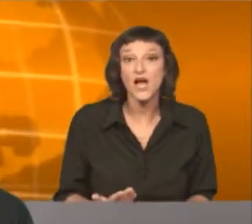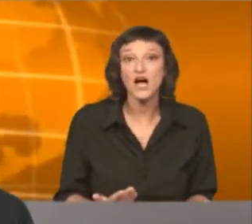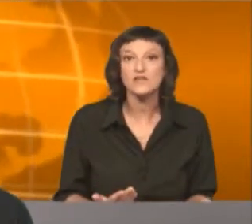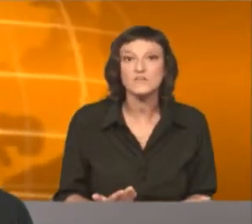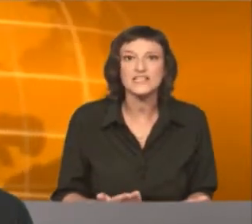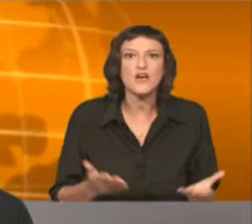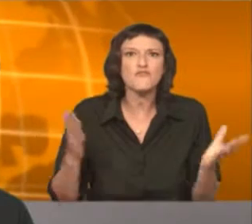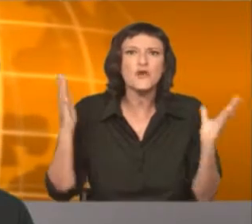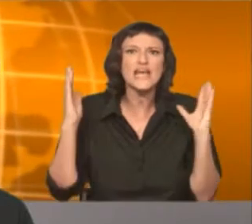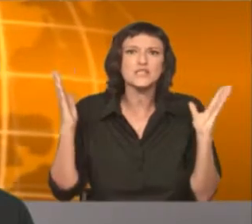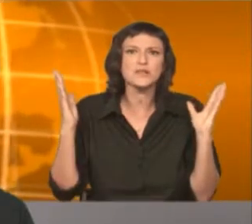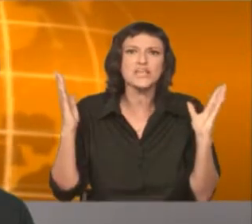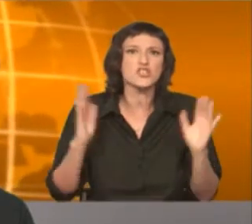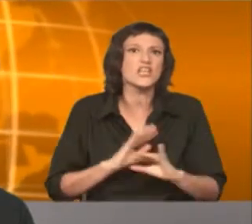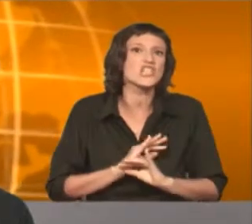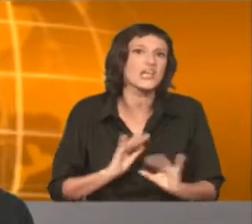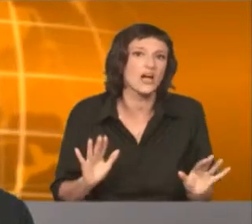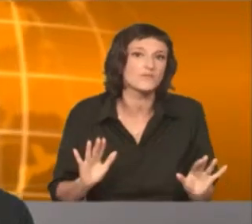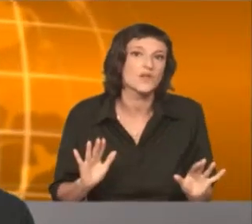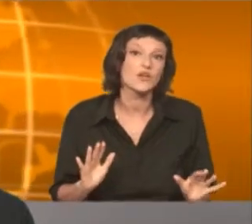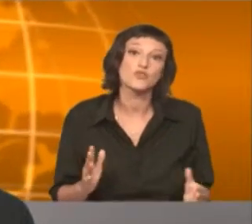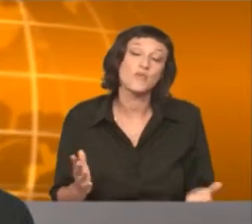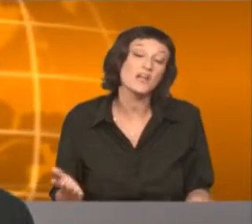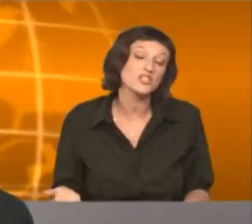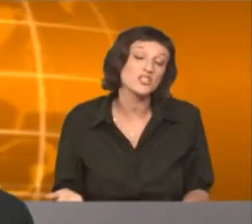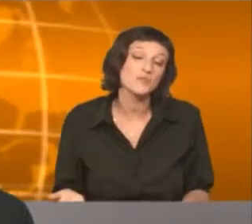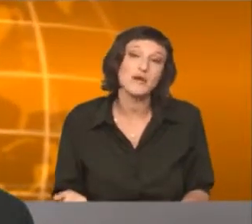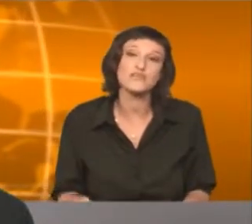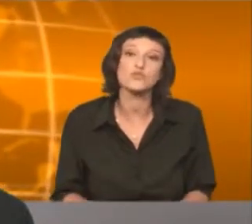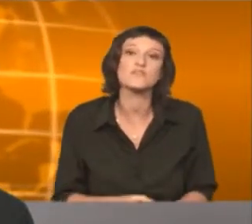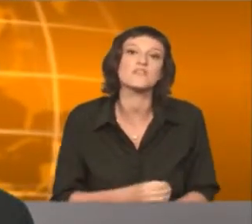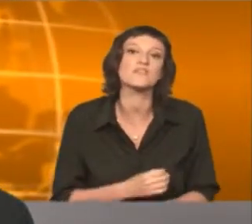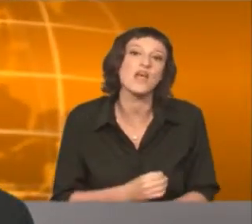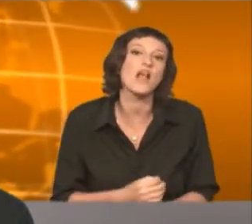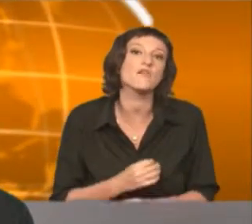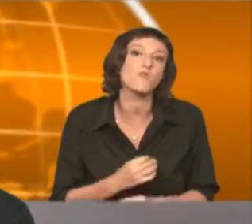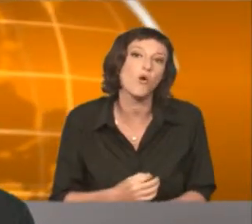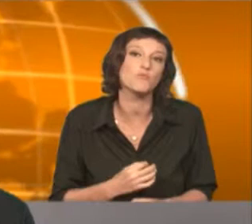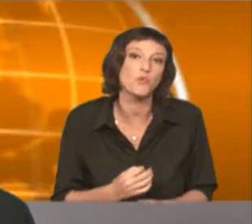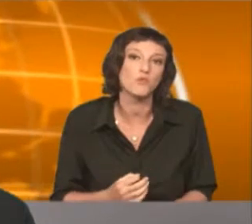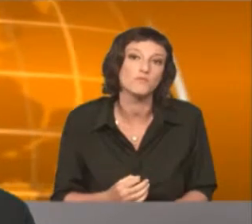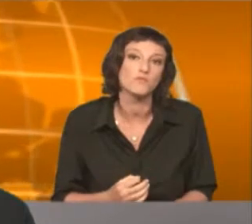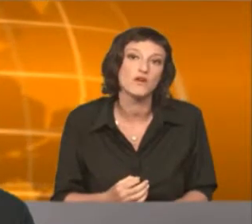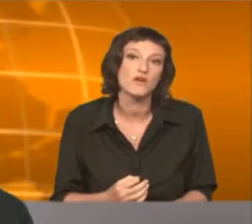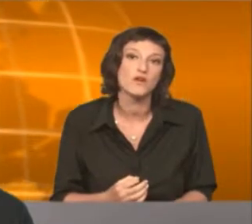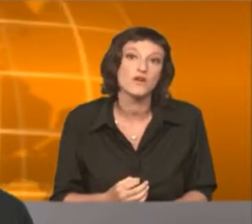C'est combien? Mais c'est de la folie esprit! Je n'achète rien. Dommage, parce que c'est tellement